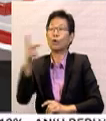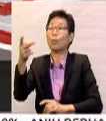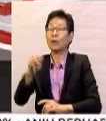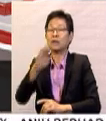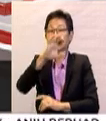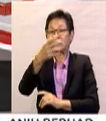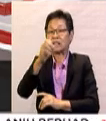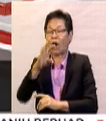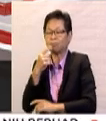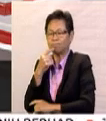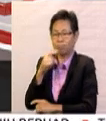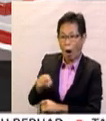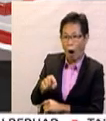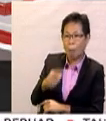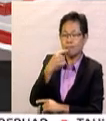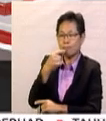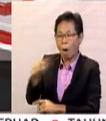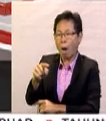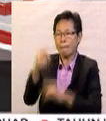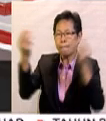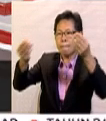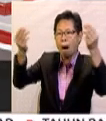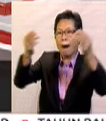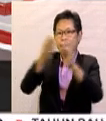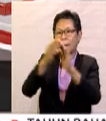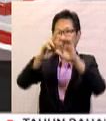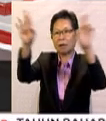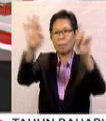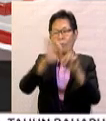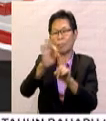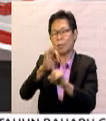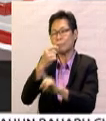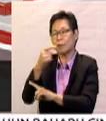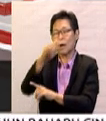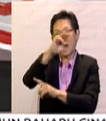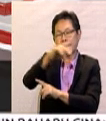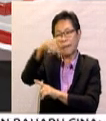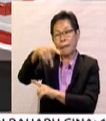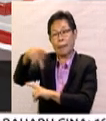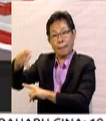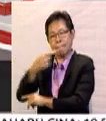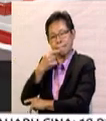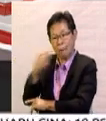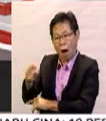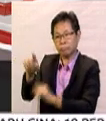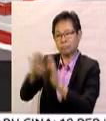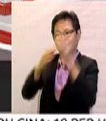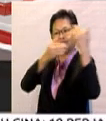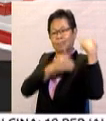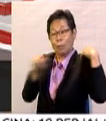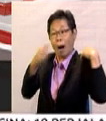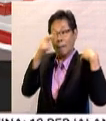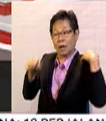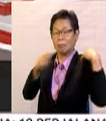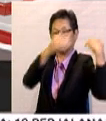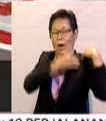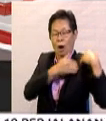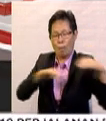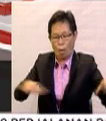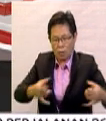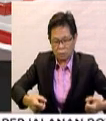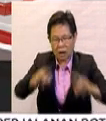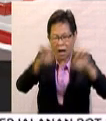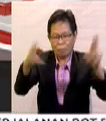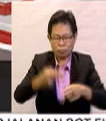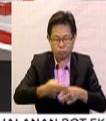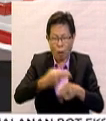berkata arahan itu disampaikan kepada Majlis Bandaraya Pulau Pinang MBPP yang bertanggungjawab terhadap pembinaan jalan